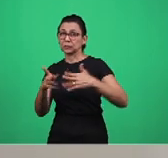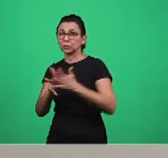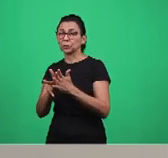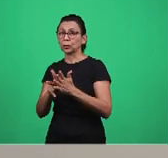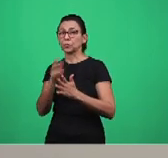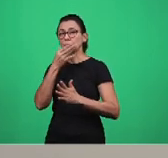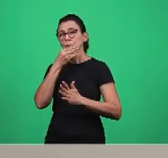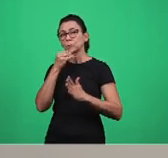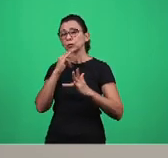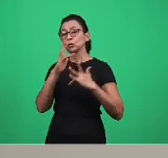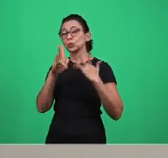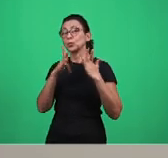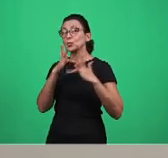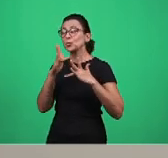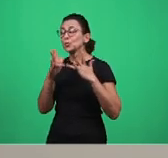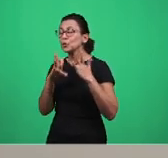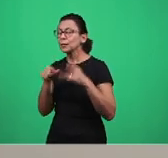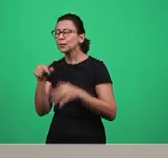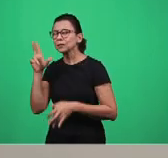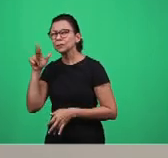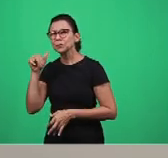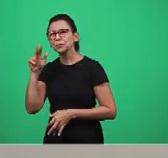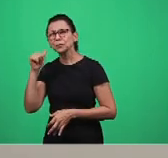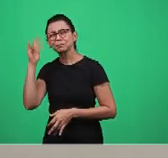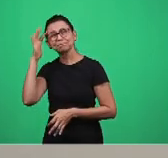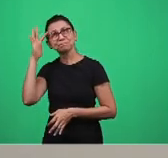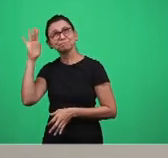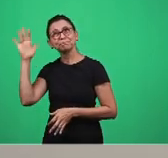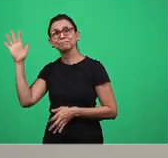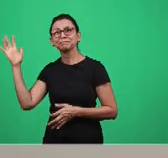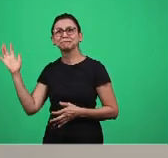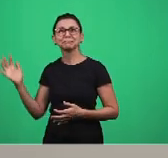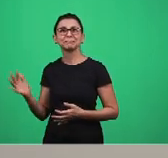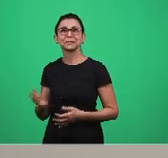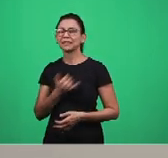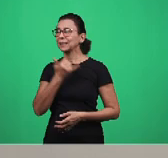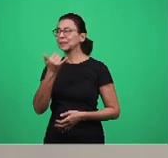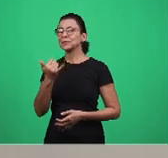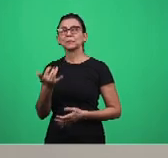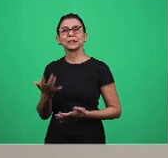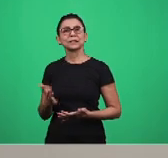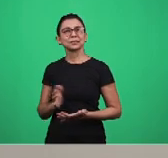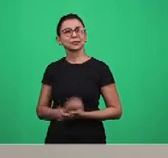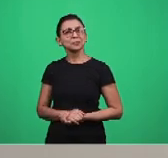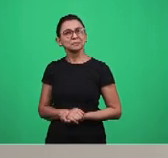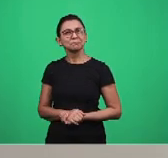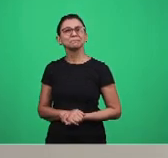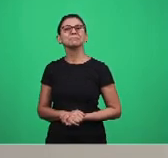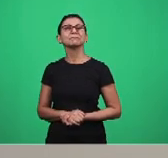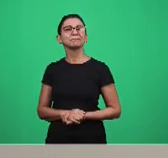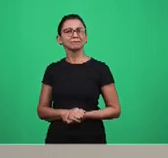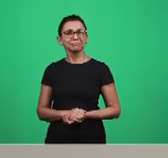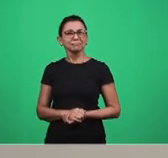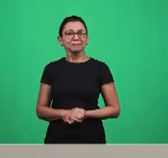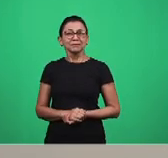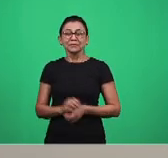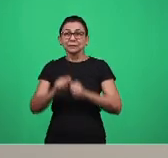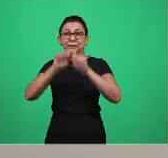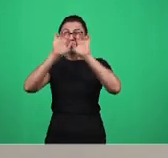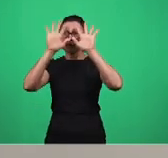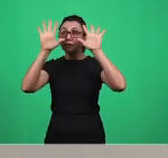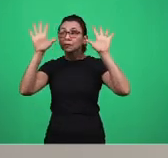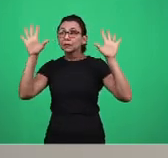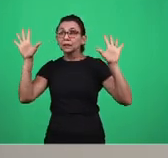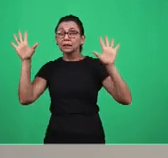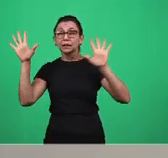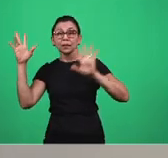C'est lui qu'elle n'imaginait pas qu'elle allait arriver de manière si claire et qui a plu son cœur.